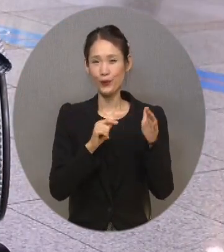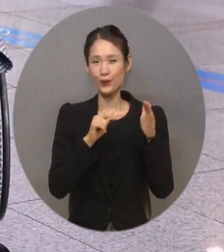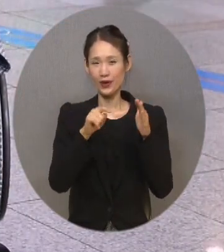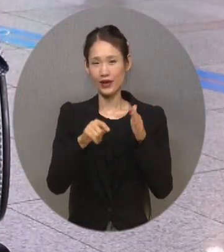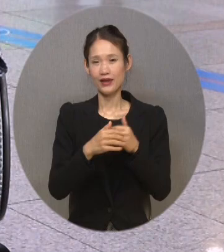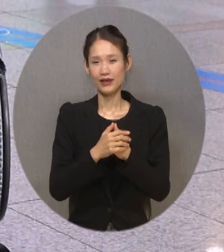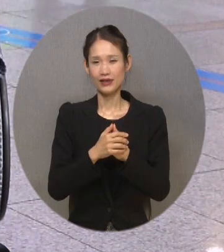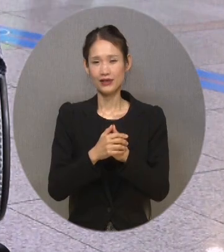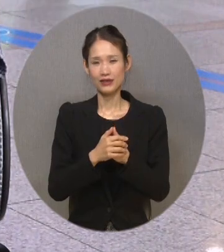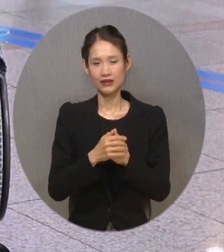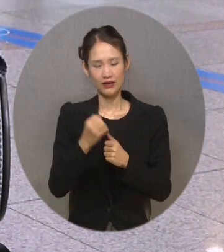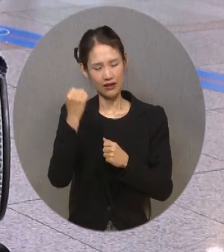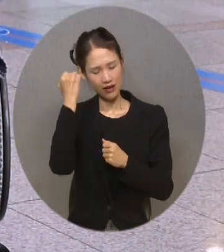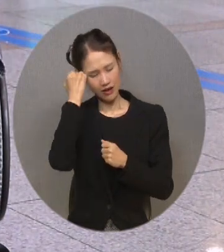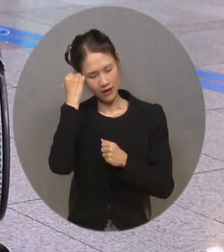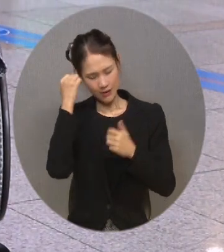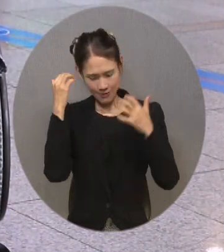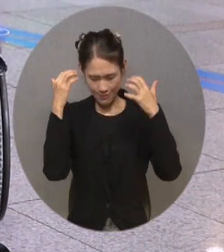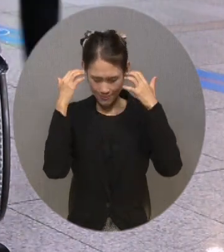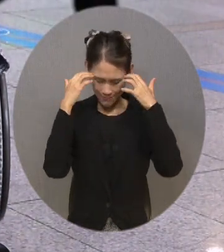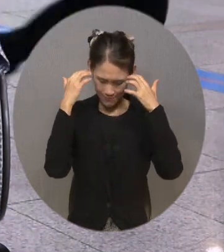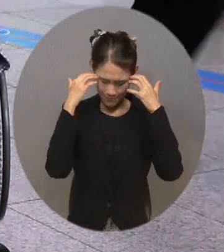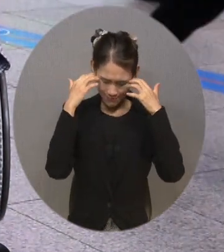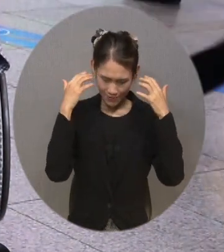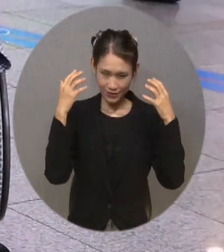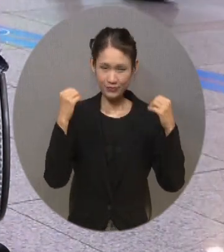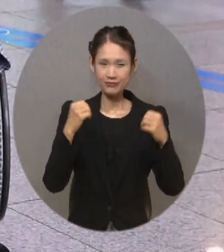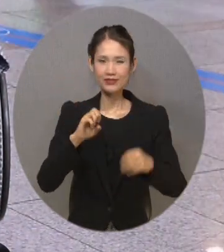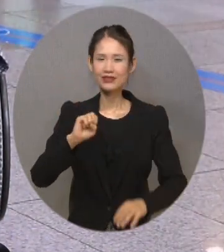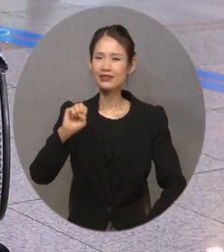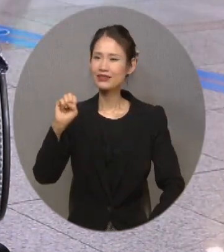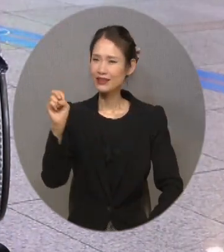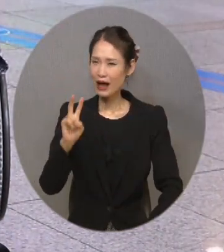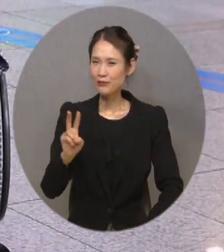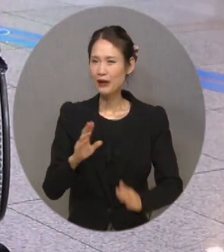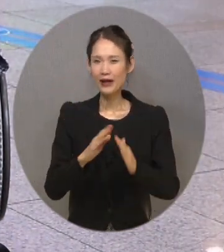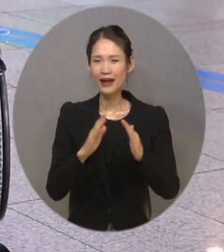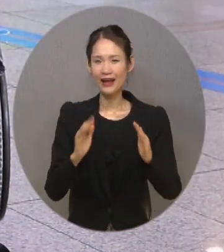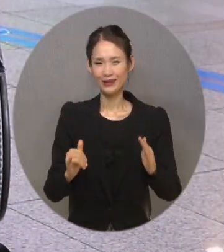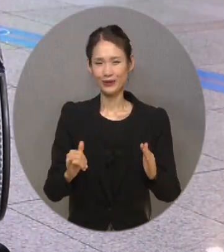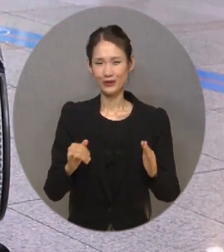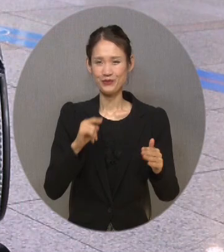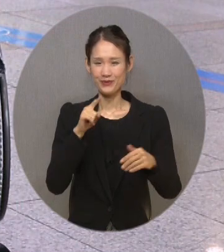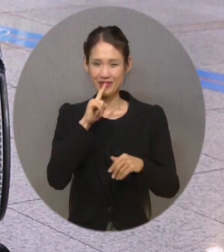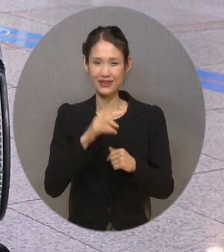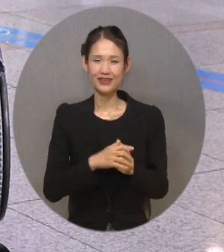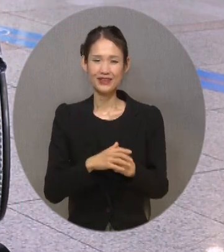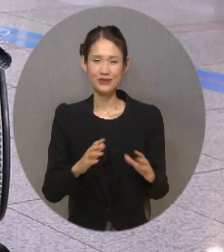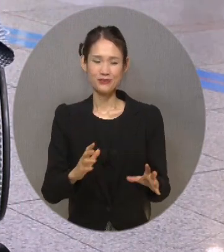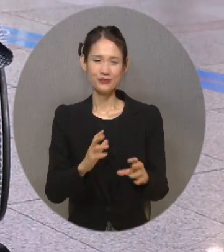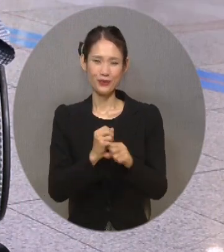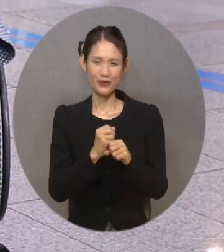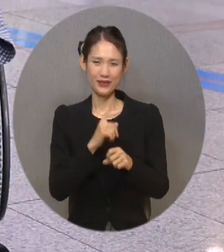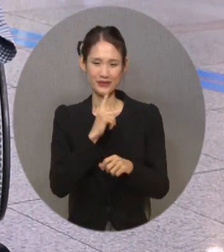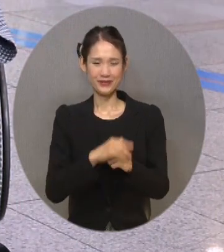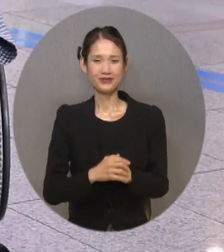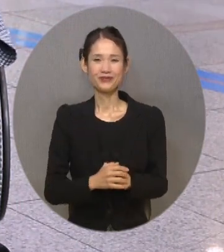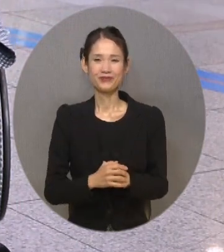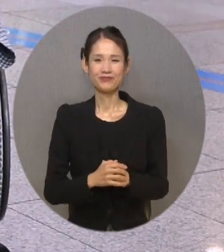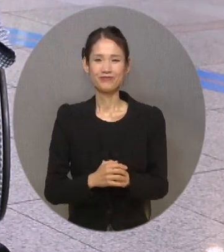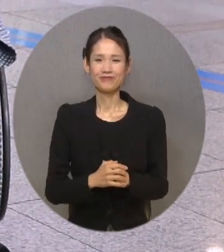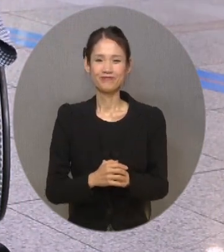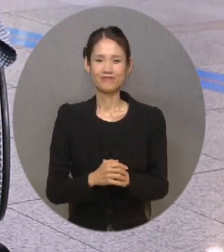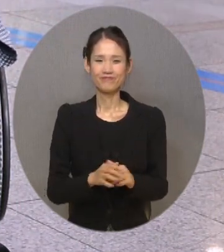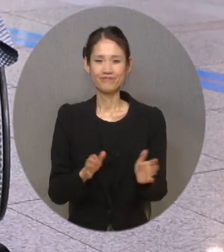아우 진탕 고생한 갑자기 가족으로 빠지네. 가족으로 이제 부생을 해야지 이제. 아